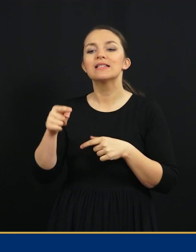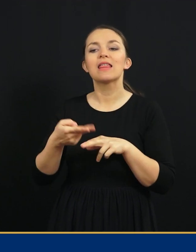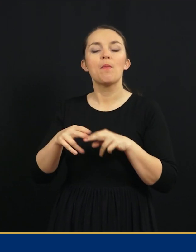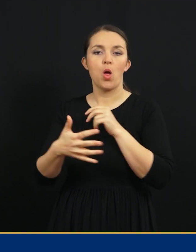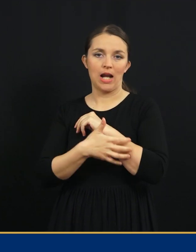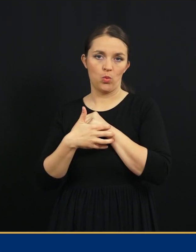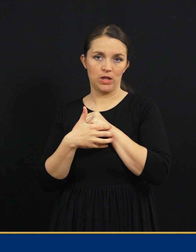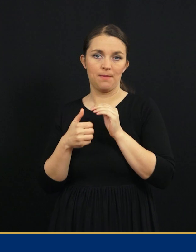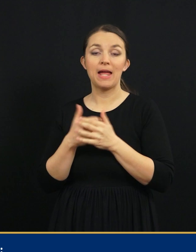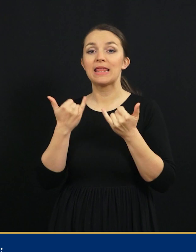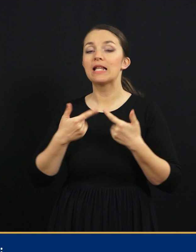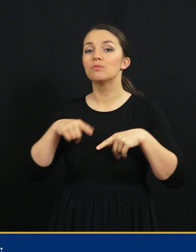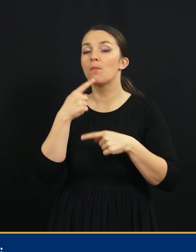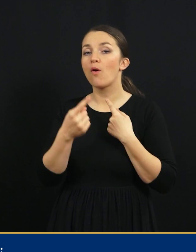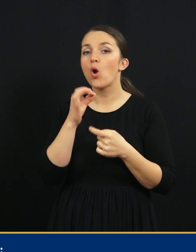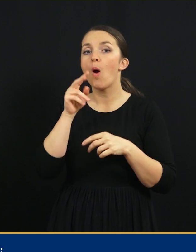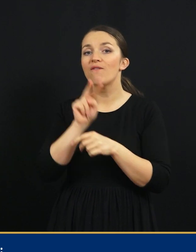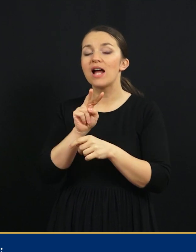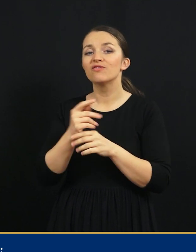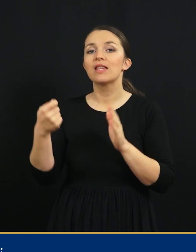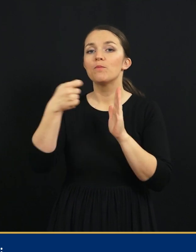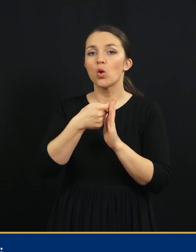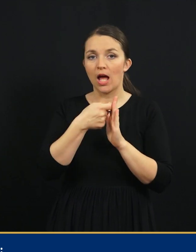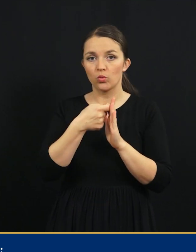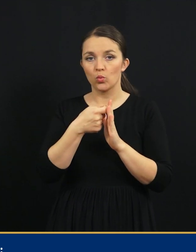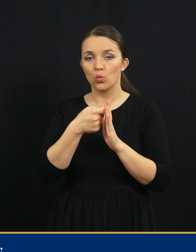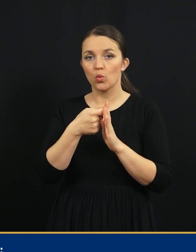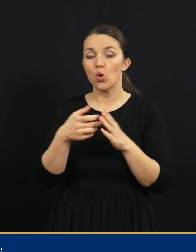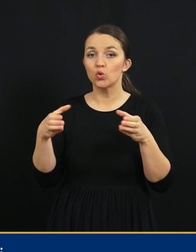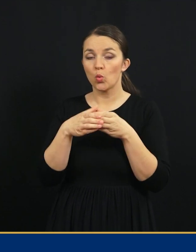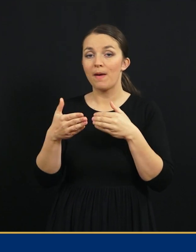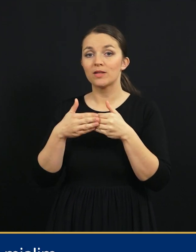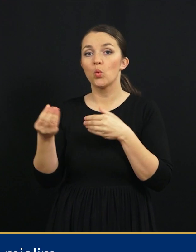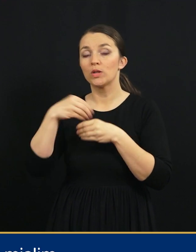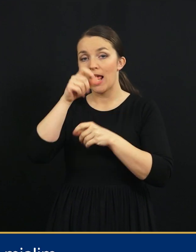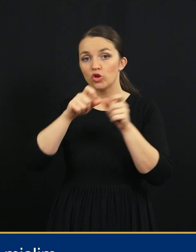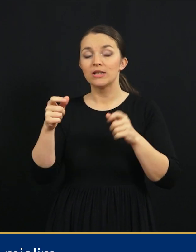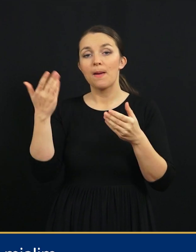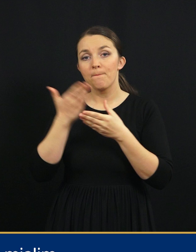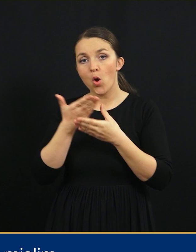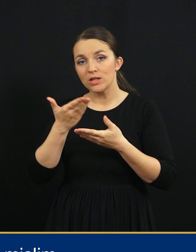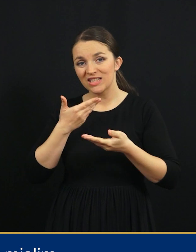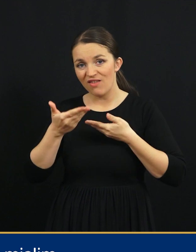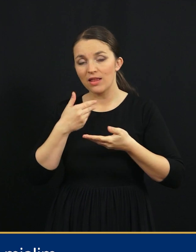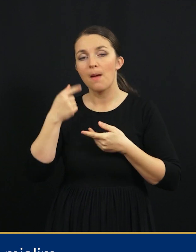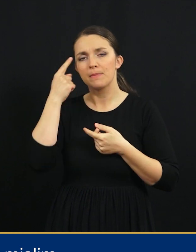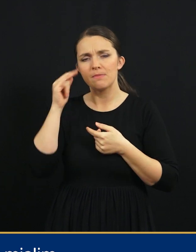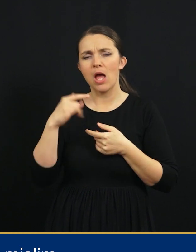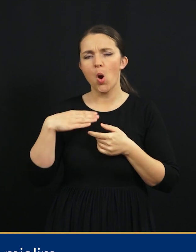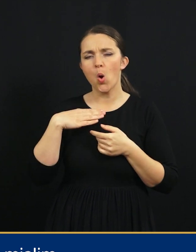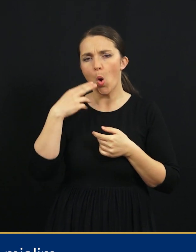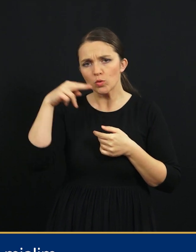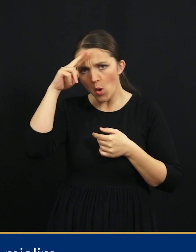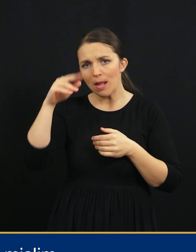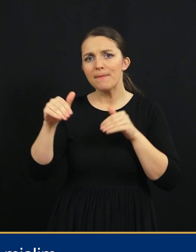najbolj revnim. Danes smo se pogovarjali o varstvenem dodatku. Skupaj z udeleženci posveta, pa mislim, da